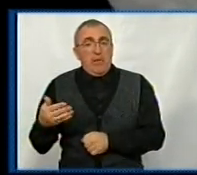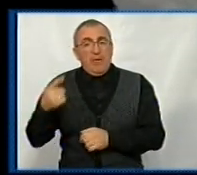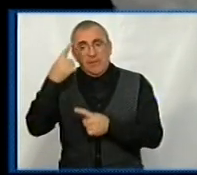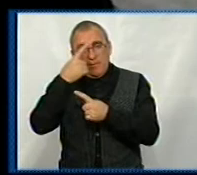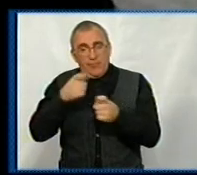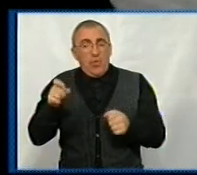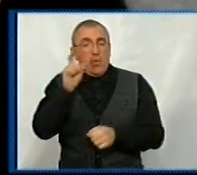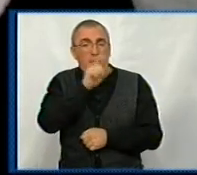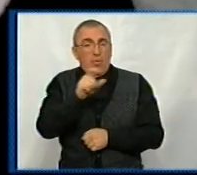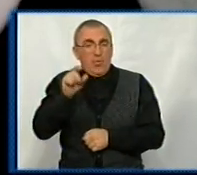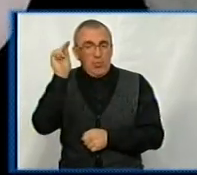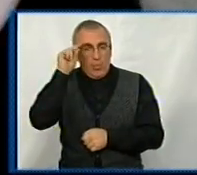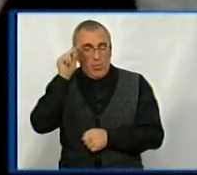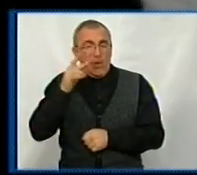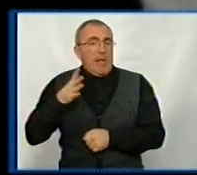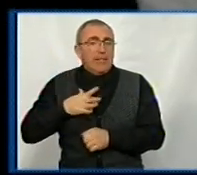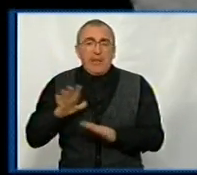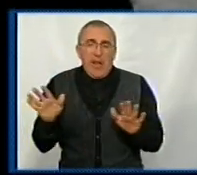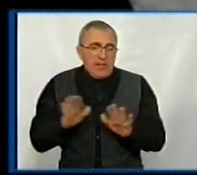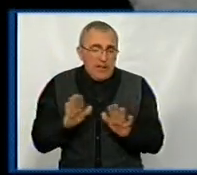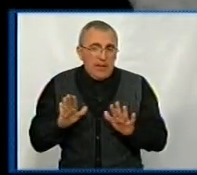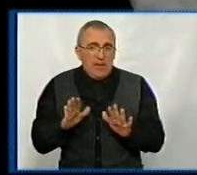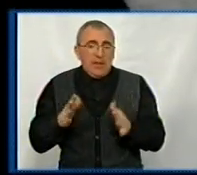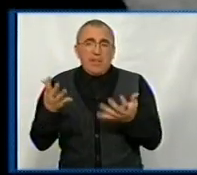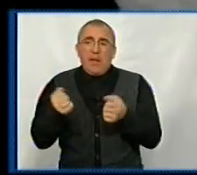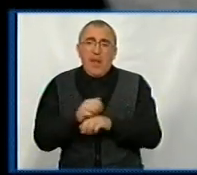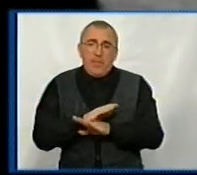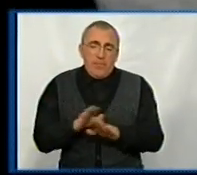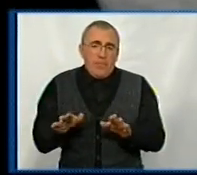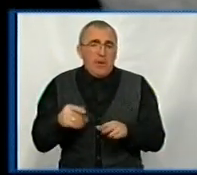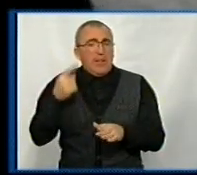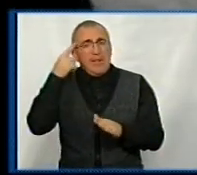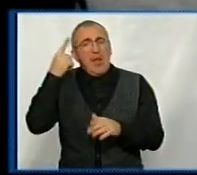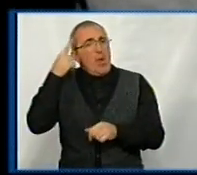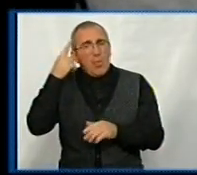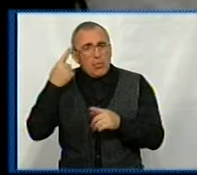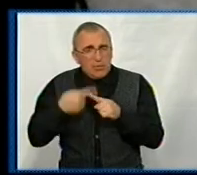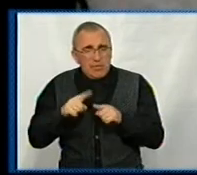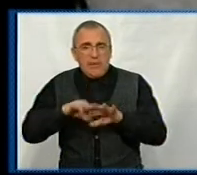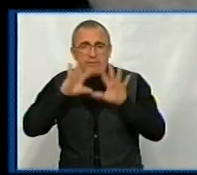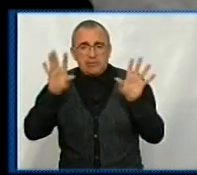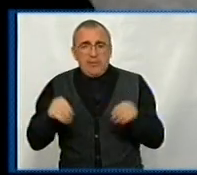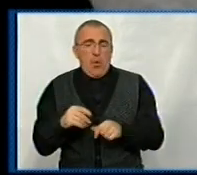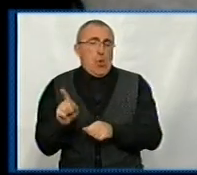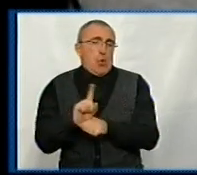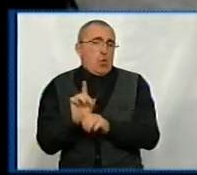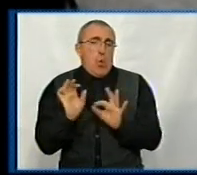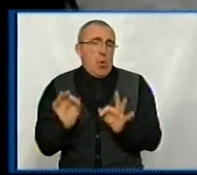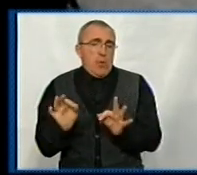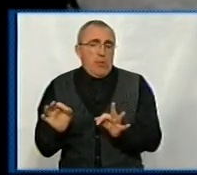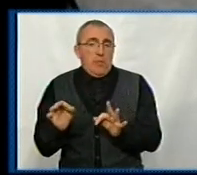закликаємо учнів не терпіти, не приймати, не розуміти це як загальноприйнятну норму.